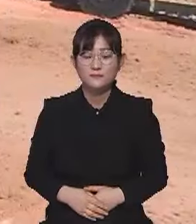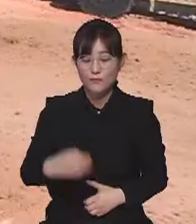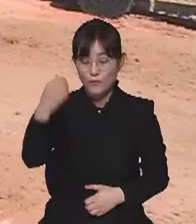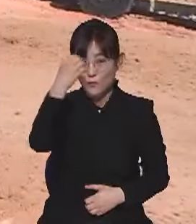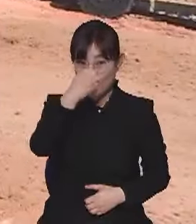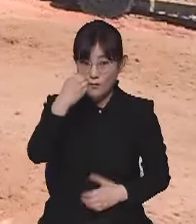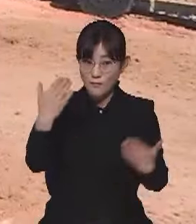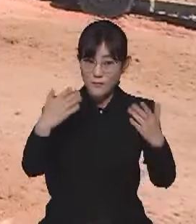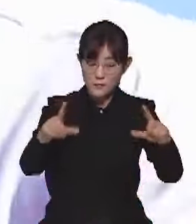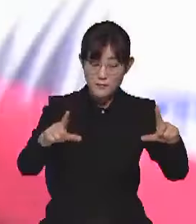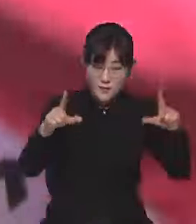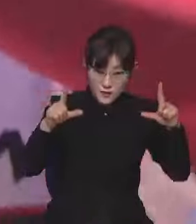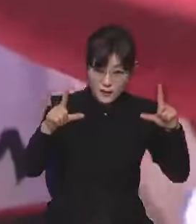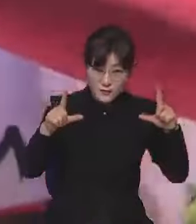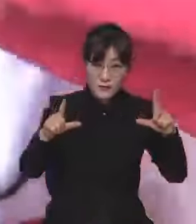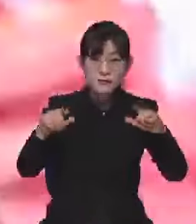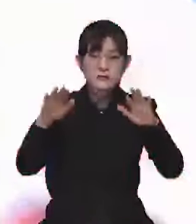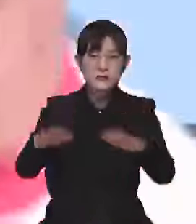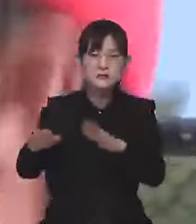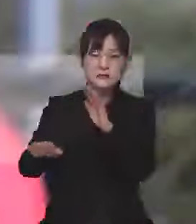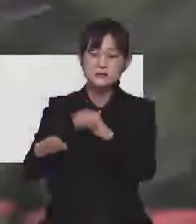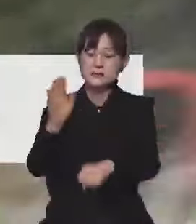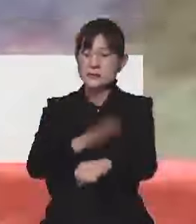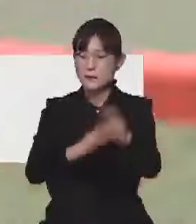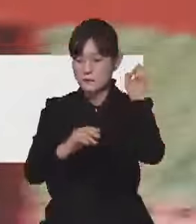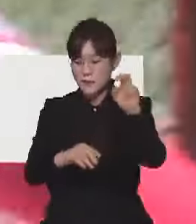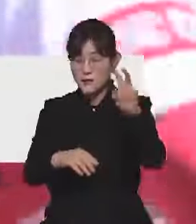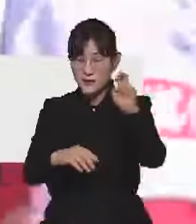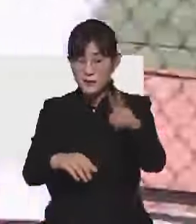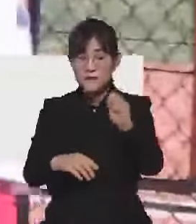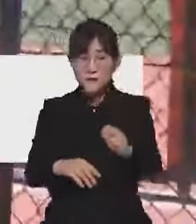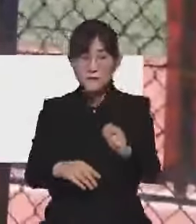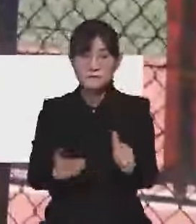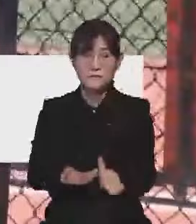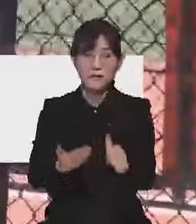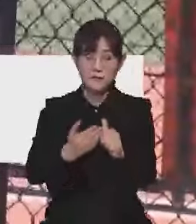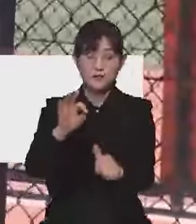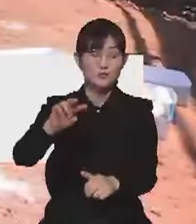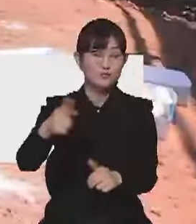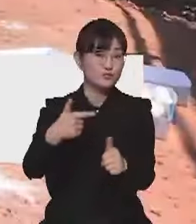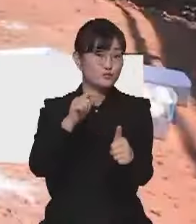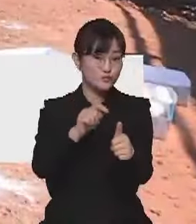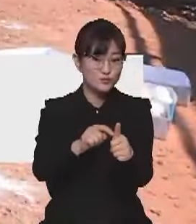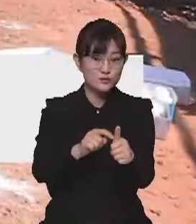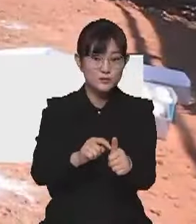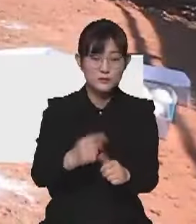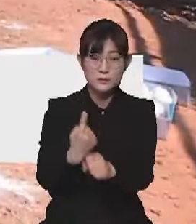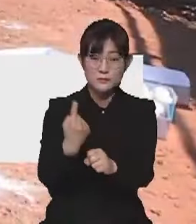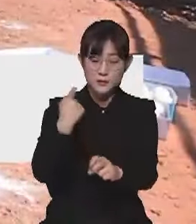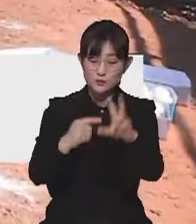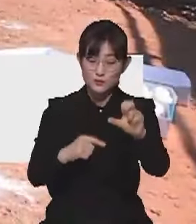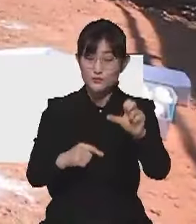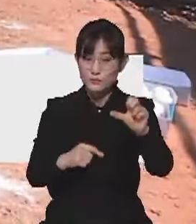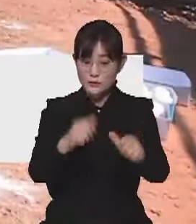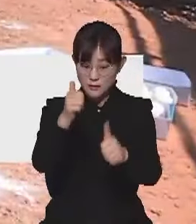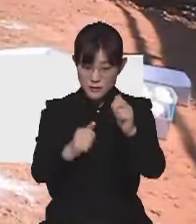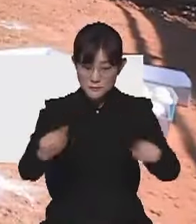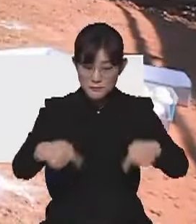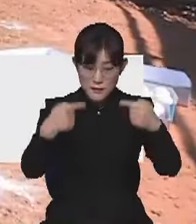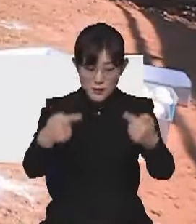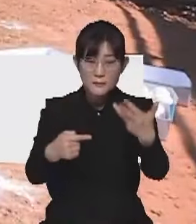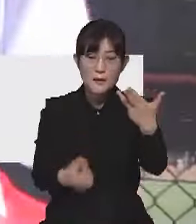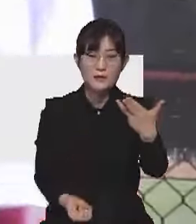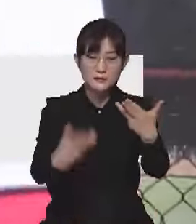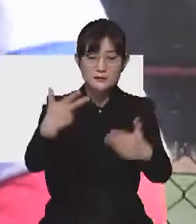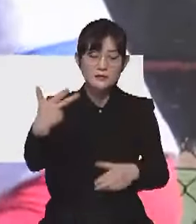고교특급 유망주에서 리그를 대표하는 좌완으로 성장한 윤영철. 지난 시즌 25경기에 등판해 8승 7패,